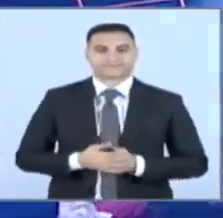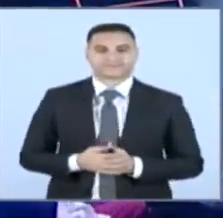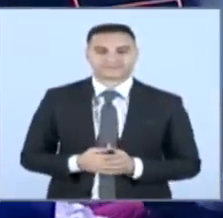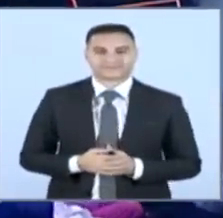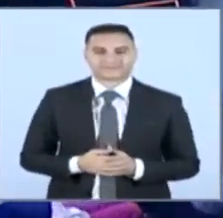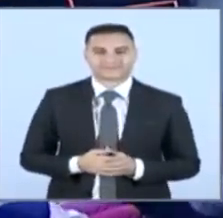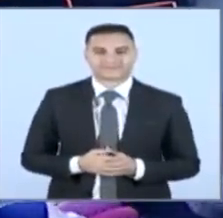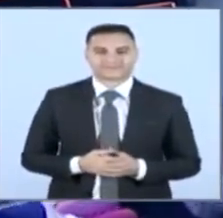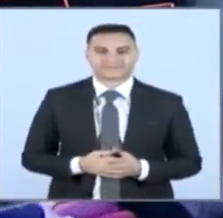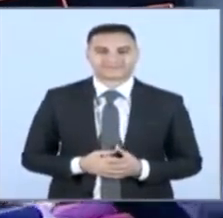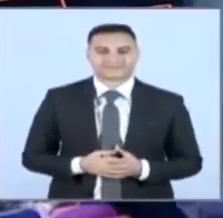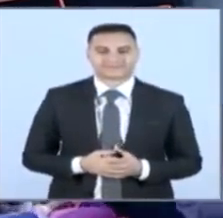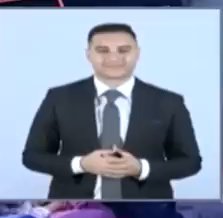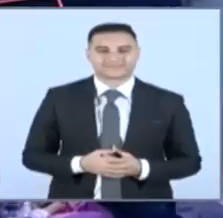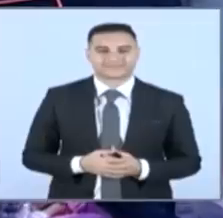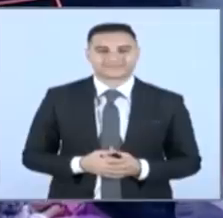مكاني.